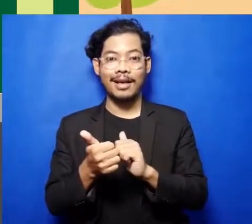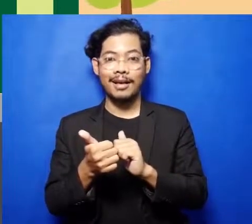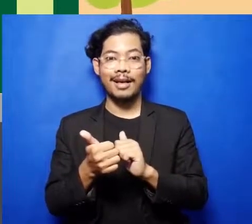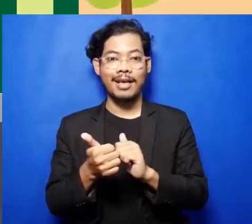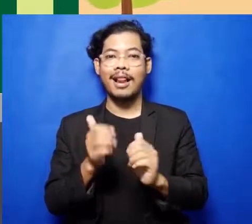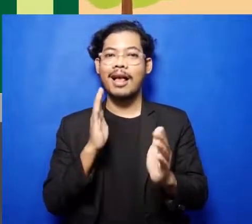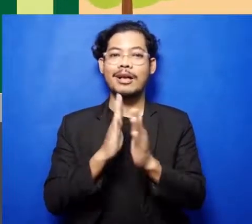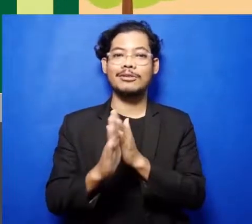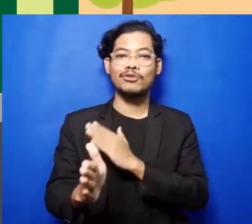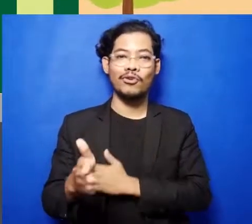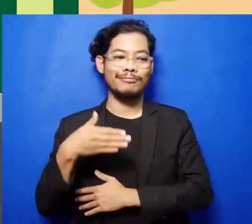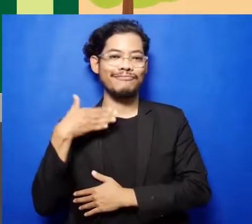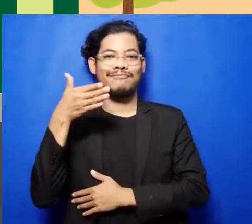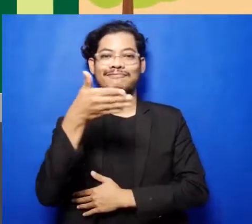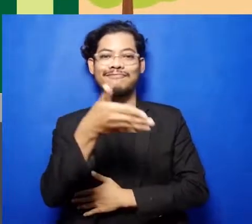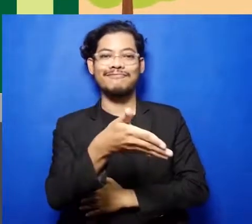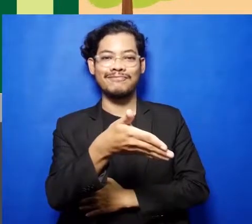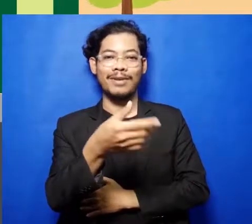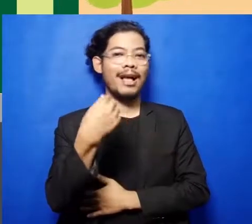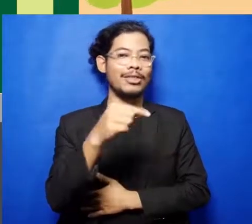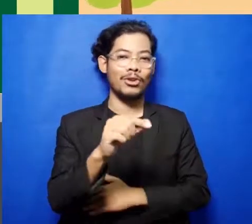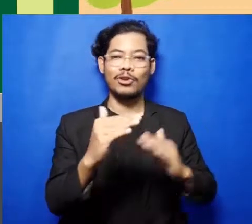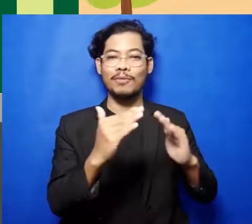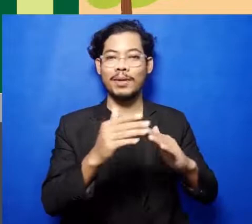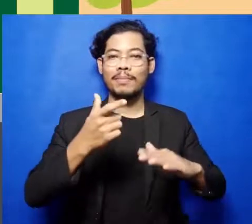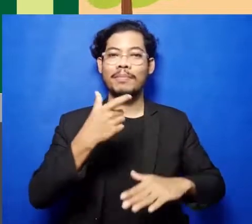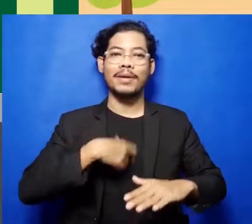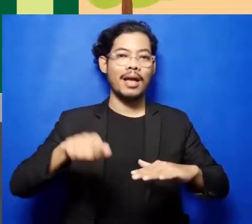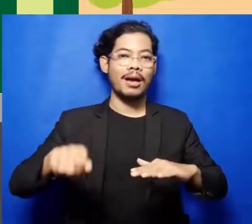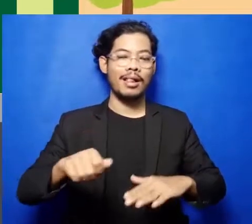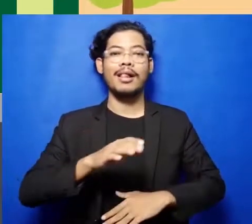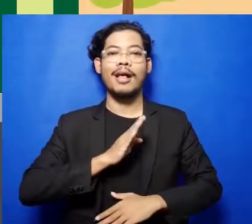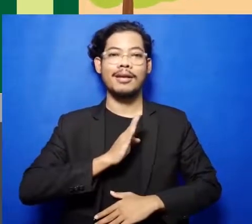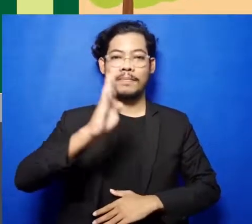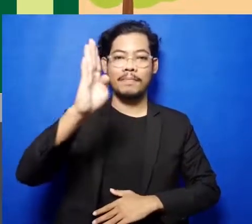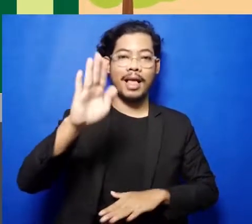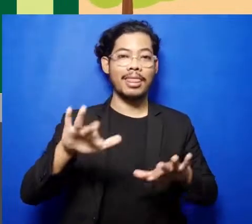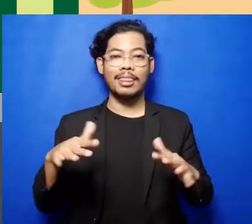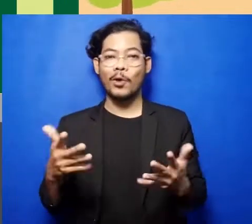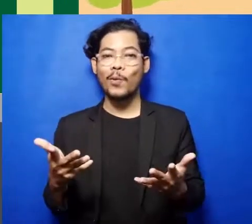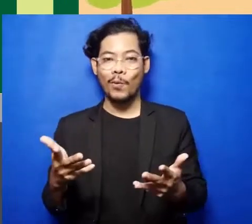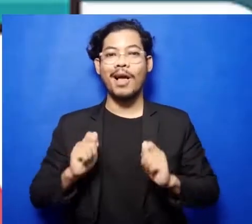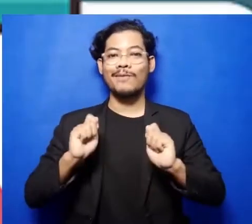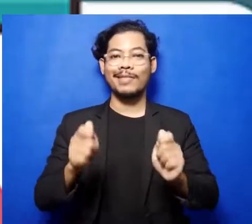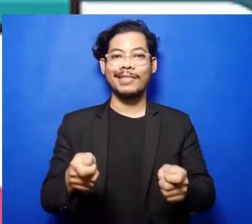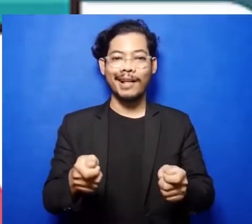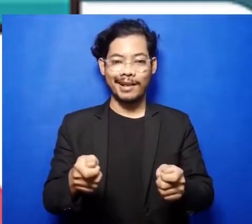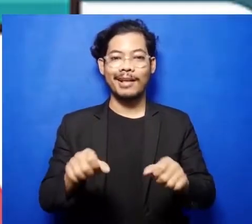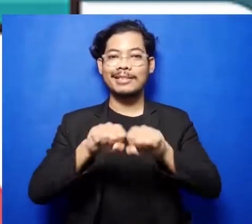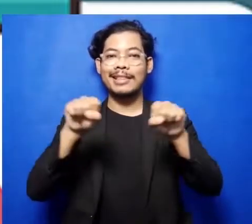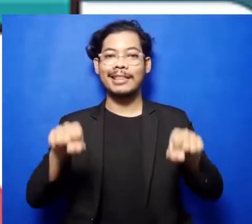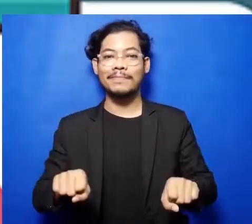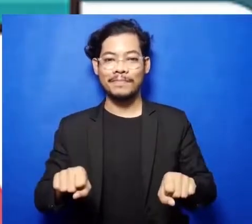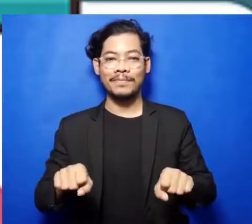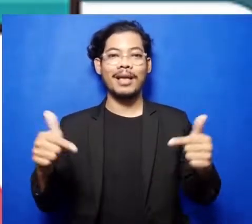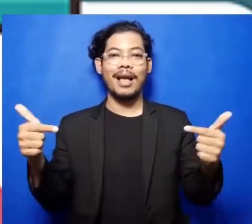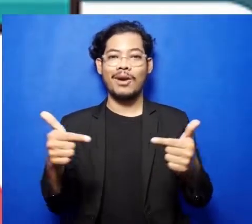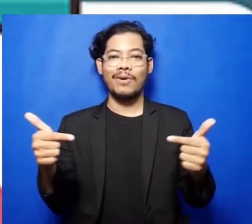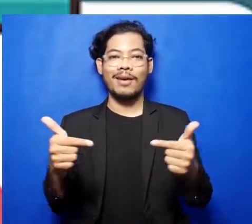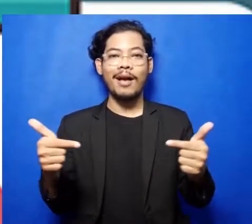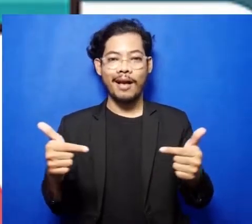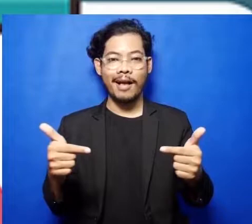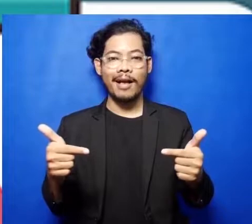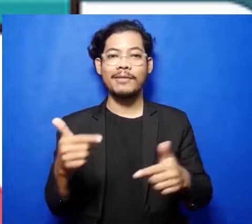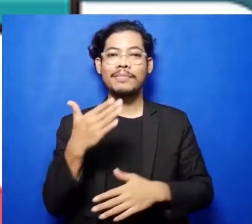pangadilan, pancenengan bisa adaftaraki perkara epon kalaben datang langsung dek ka kantor Pangadilan Agama, otabe adaftar lebet